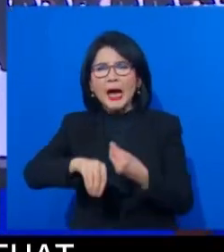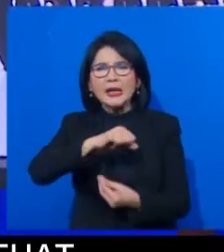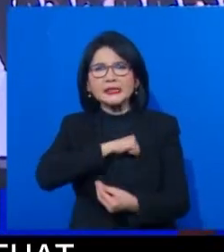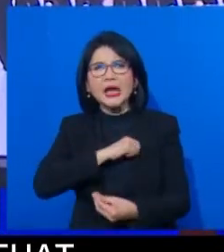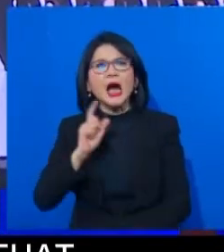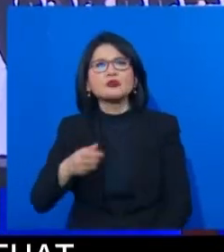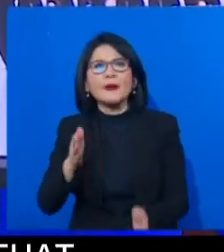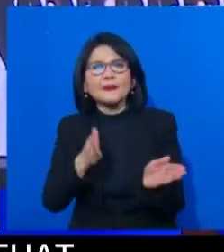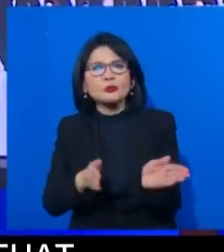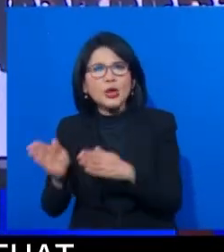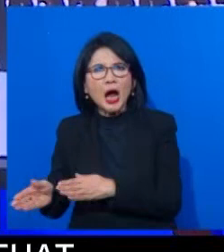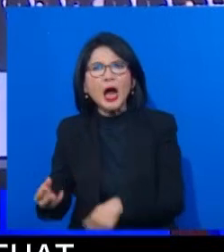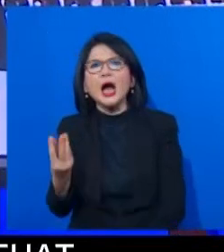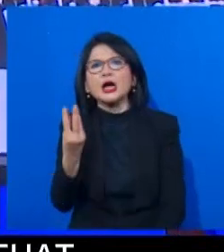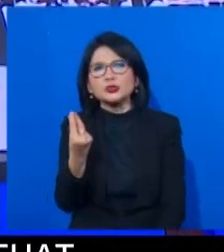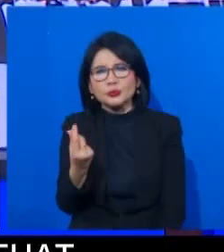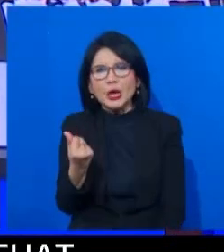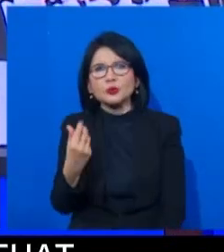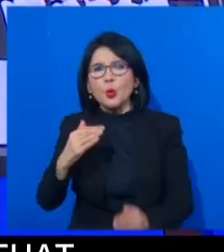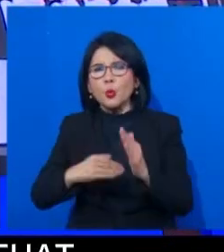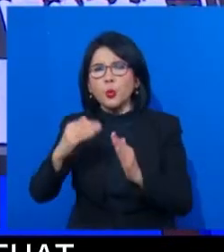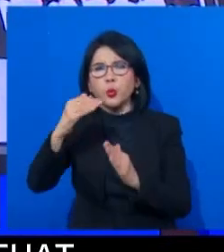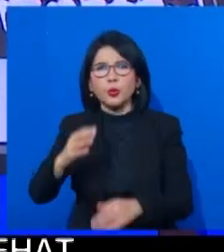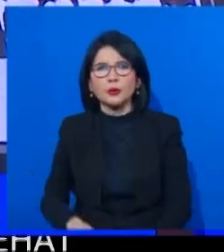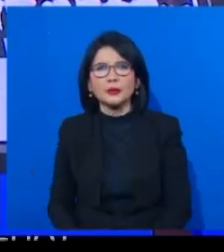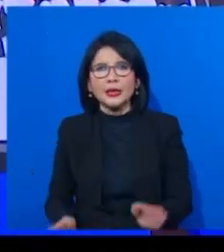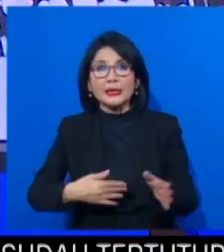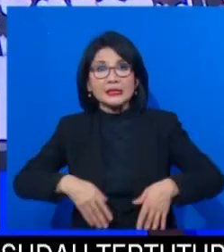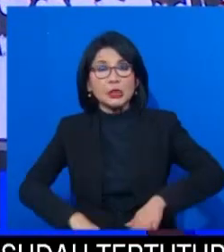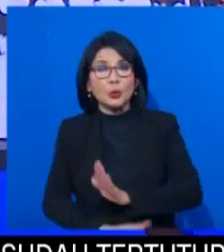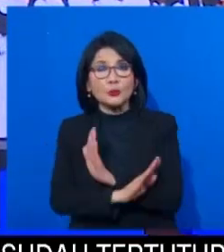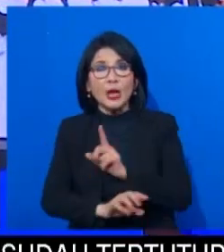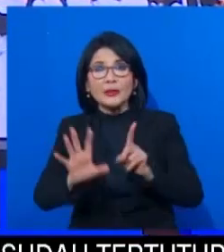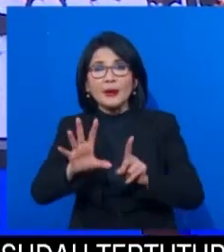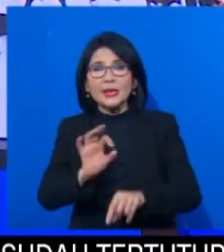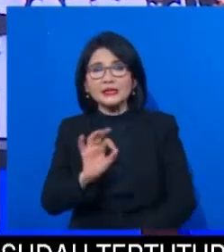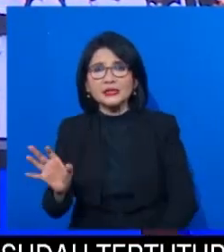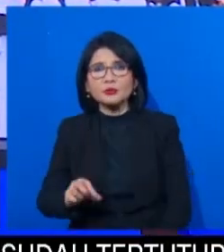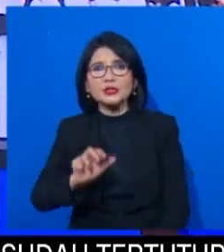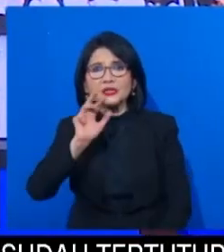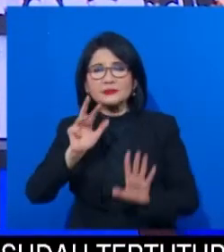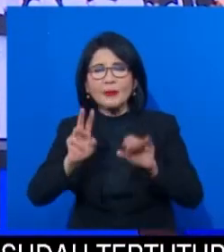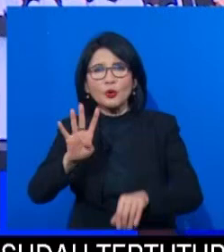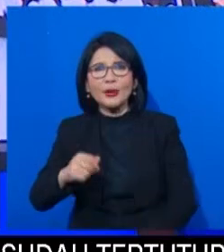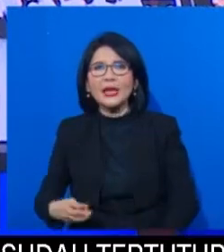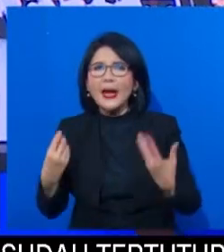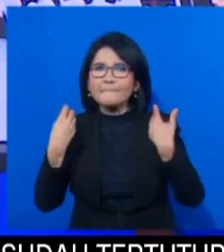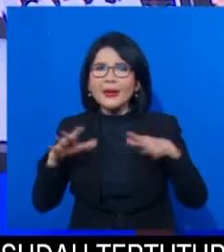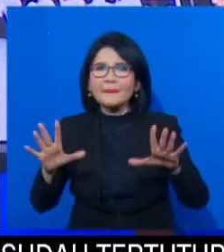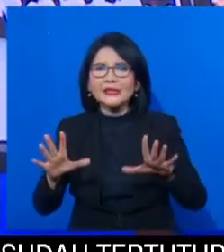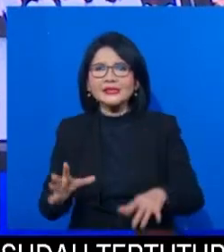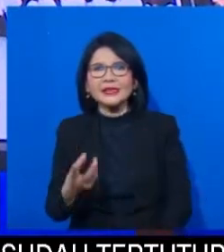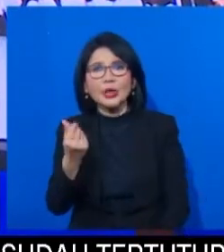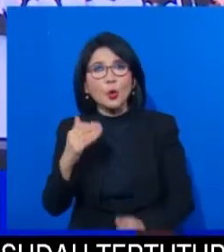karena jumlah biayanya bertambah. Sementara itu di Jawa Timur, 15.094 calon haji bebas dari kenaikan